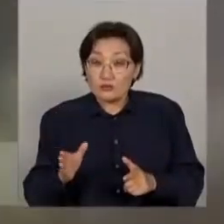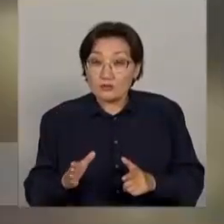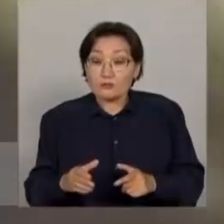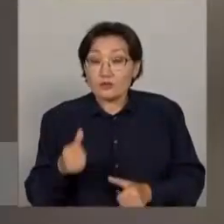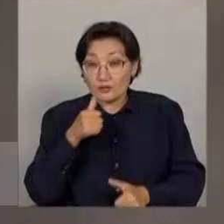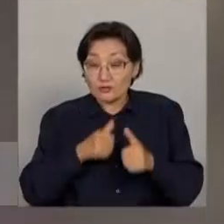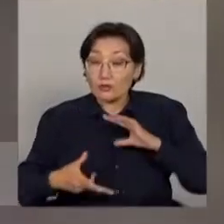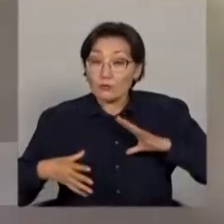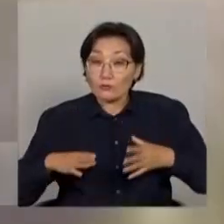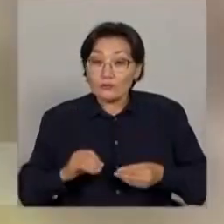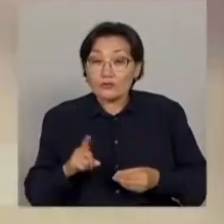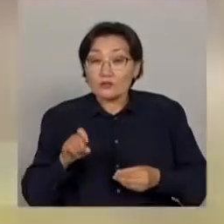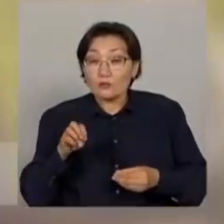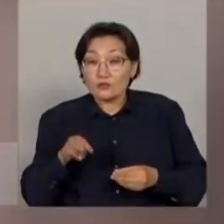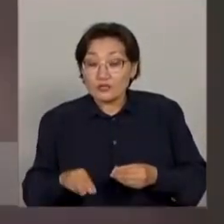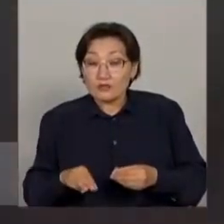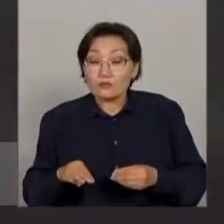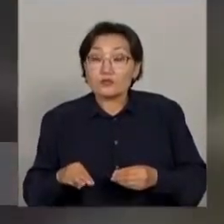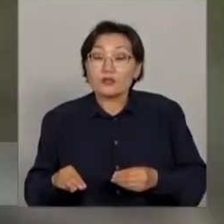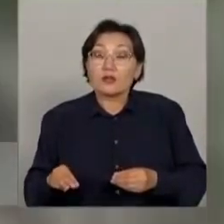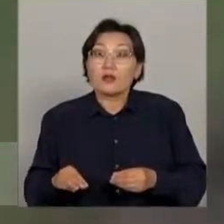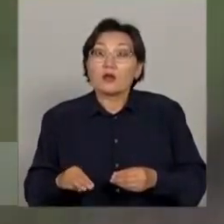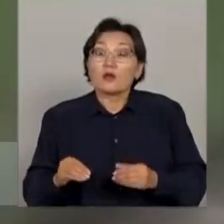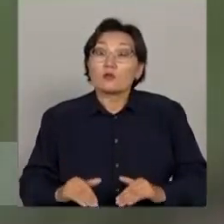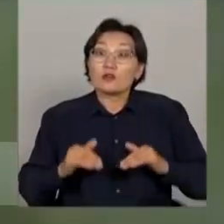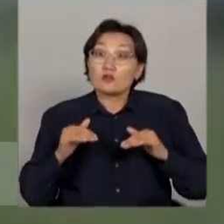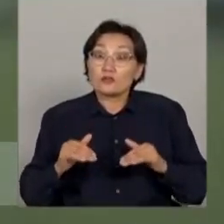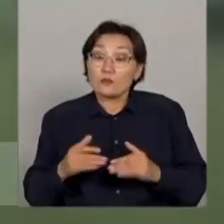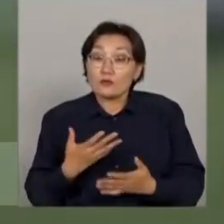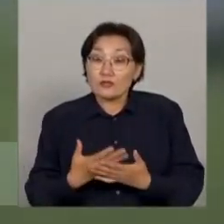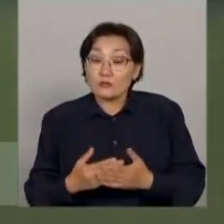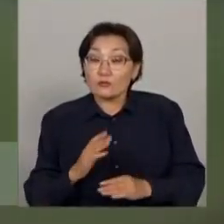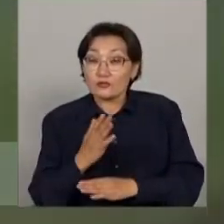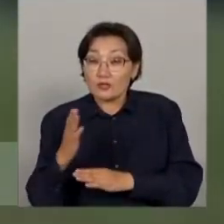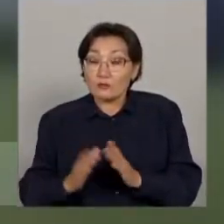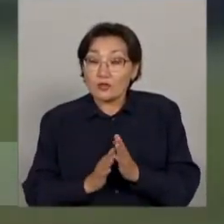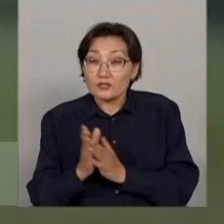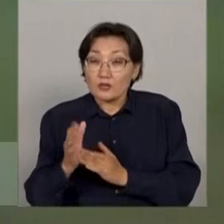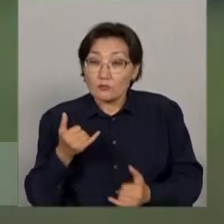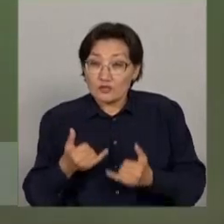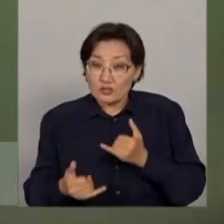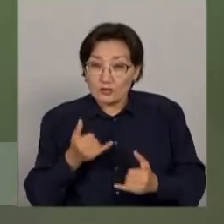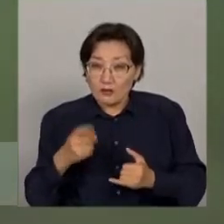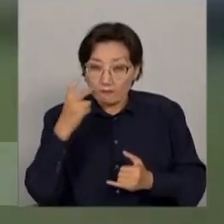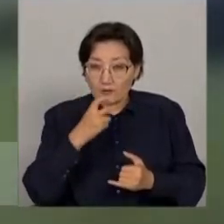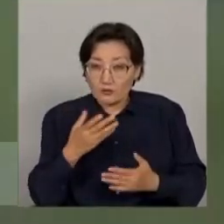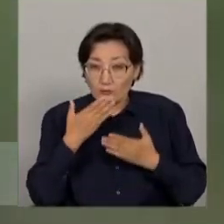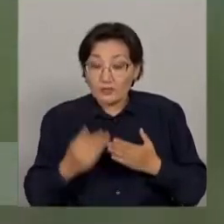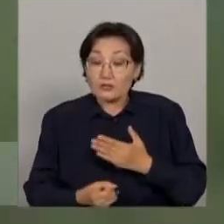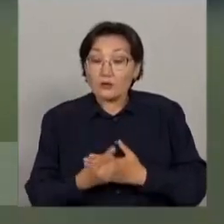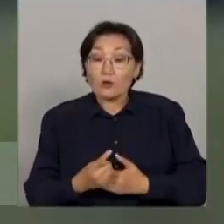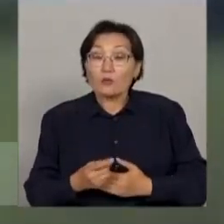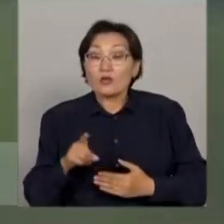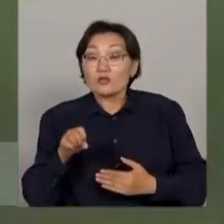Сынама нәтижелері азот концентрациясының айтарлықтай өскенін көрсетті. Осыған байланысты ағаштар мен шөп сарғайып, жағымсыз иіс пайда болған. Мысалы,